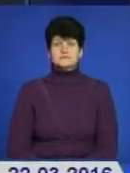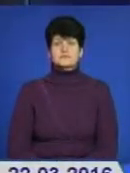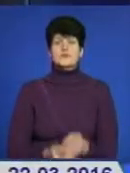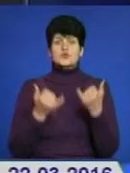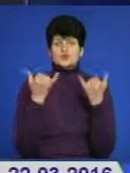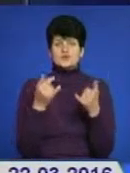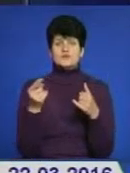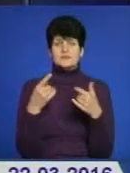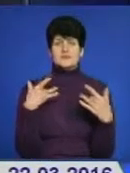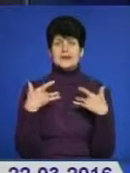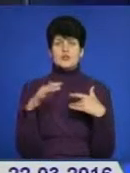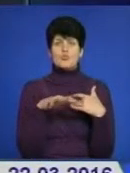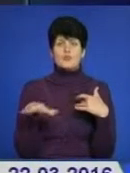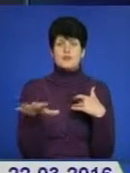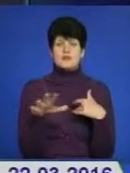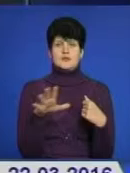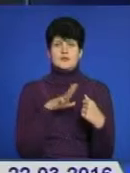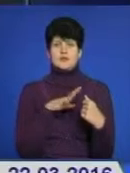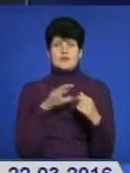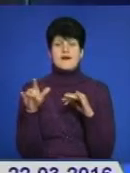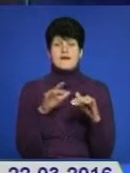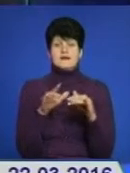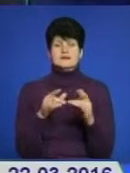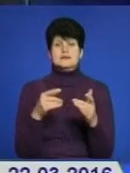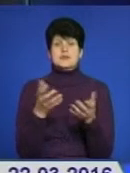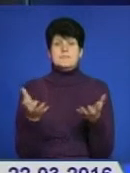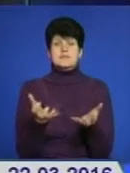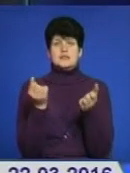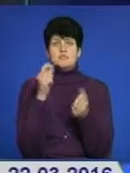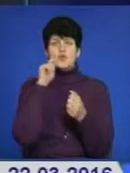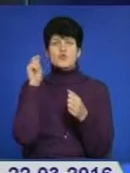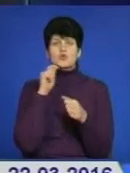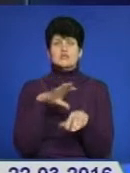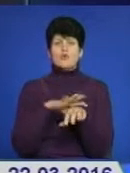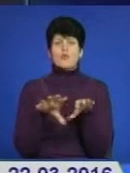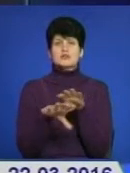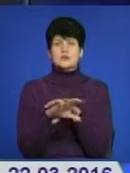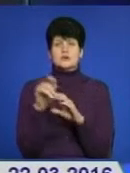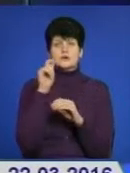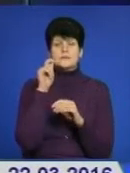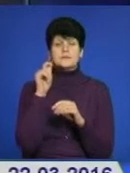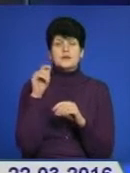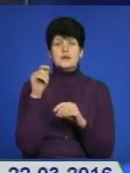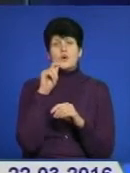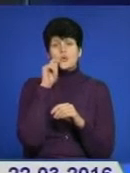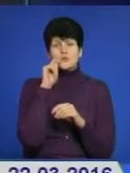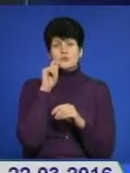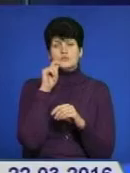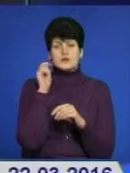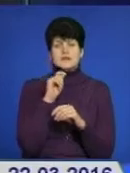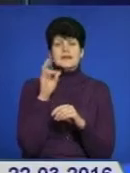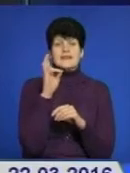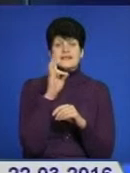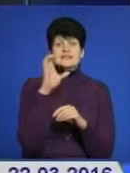Сьогодні у Тернополі на театральному майдані відбулася акція з метою підтримки української полоненої Надії Савченко, якій оголошують вирок